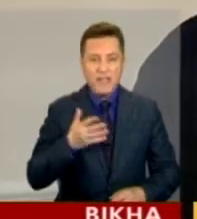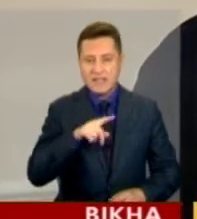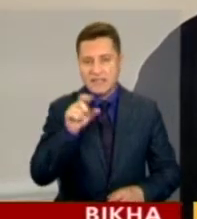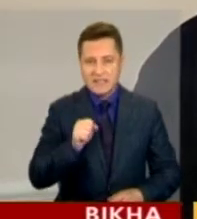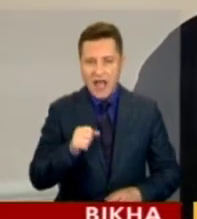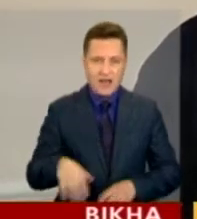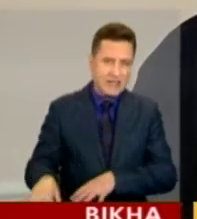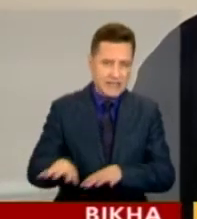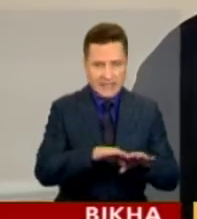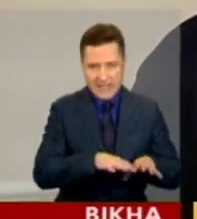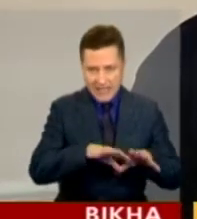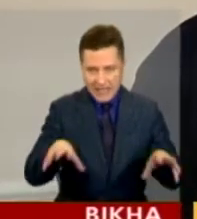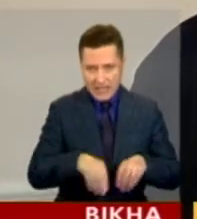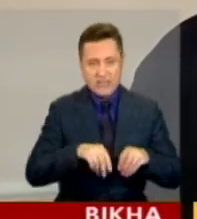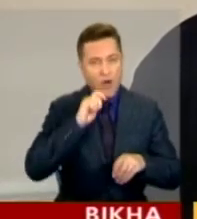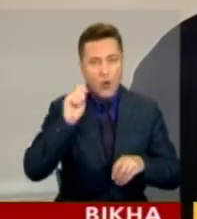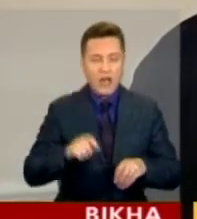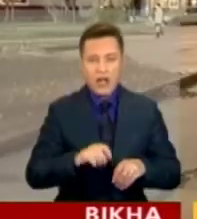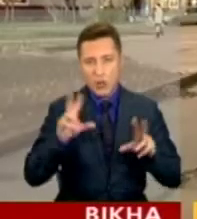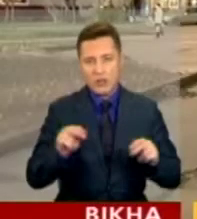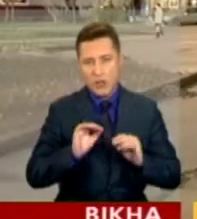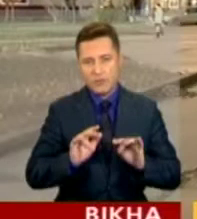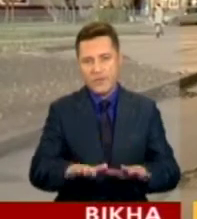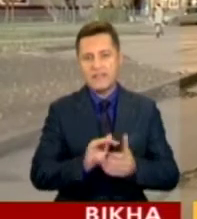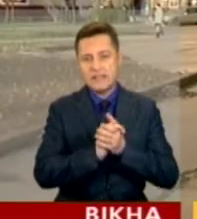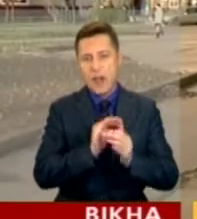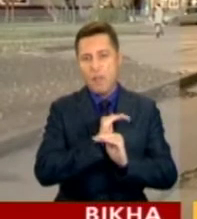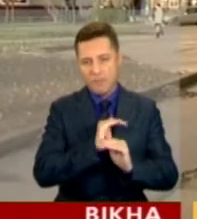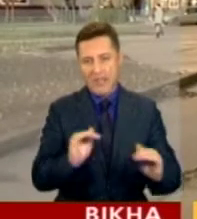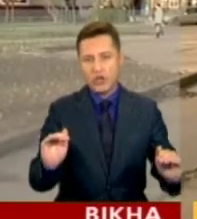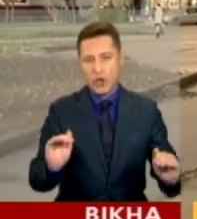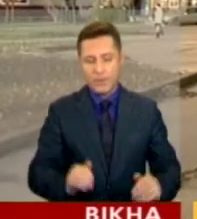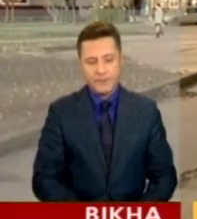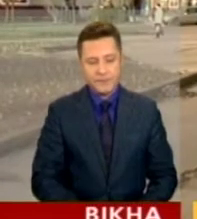Украины удалось провести мирно.